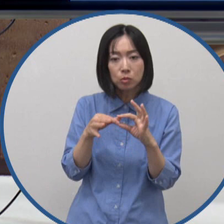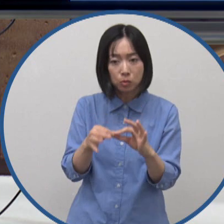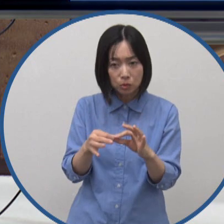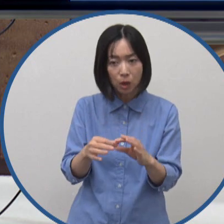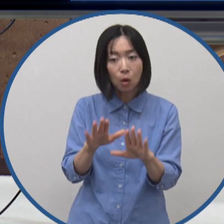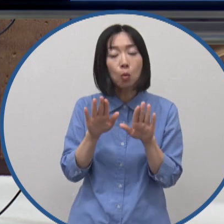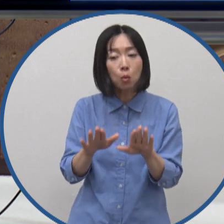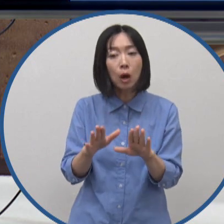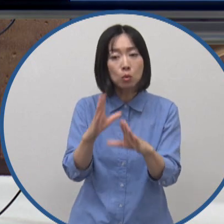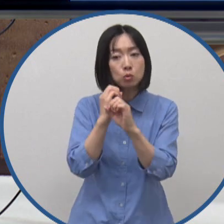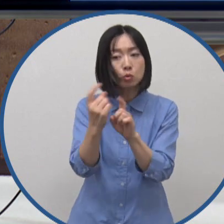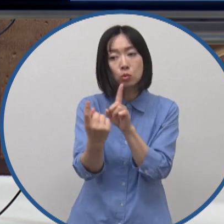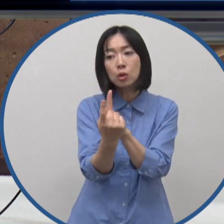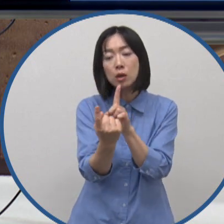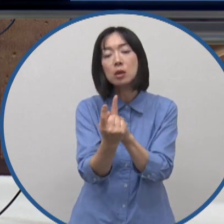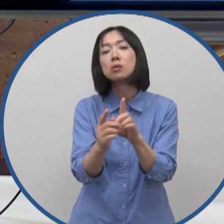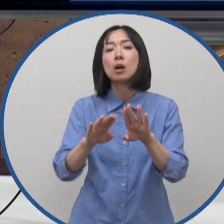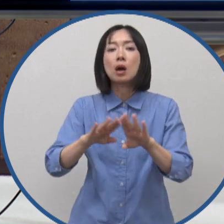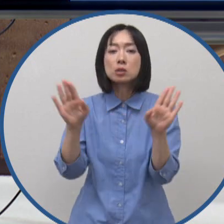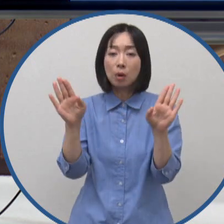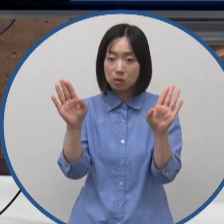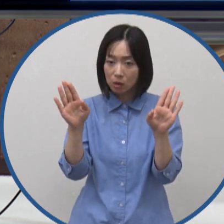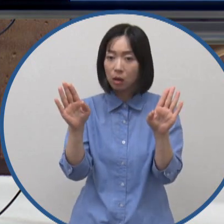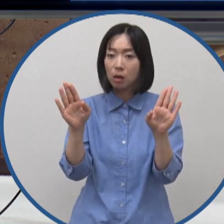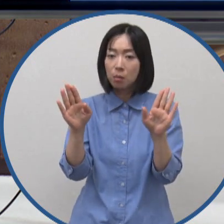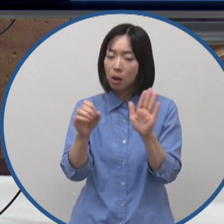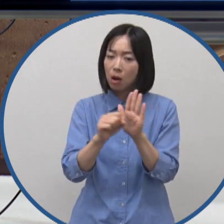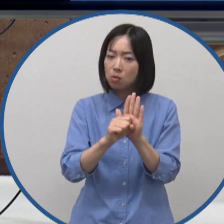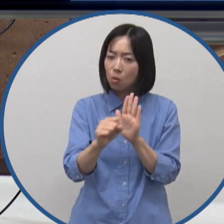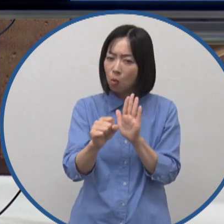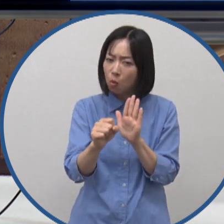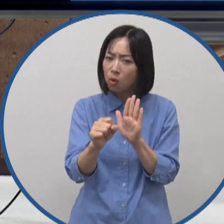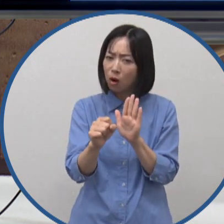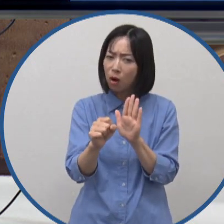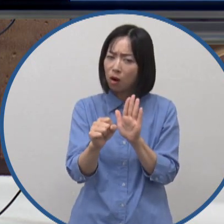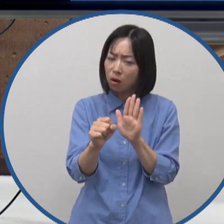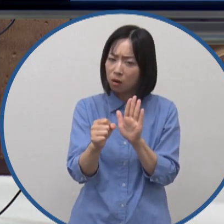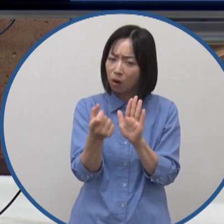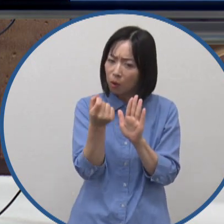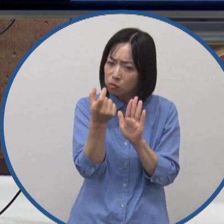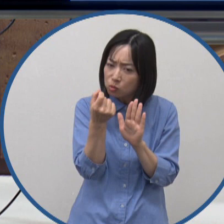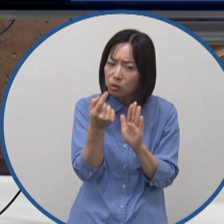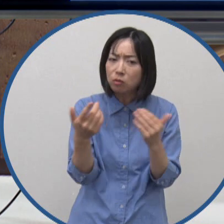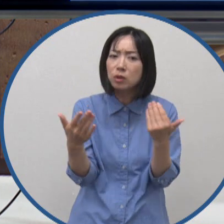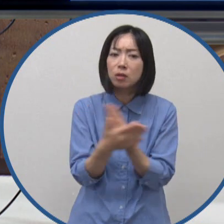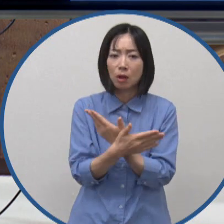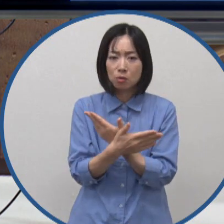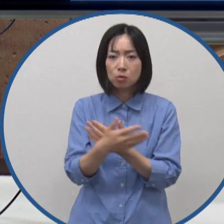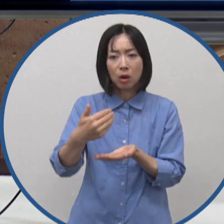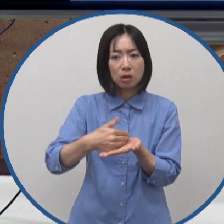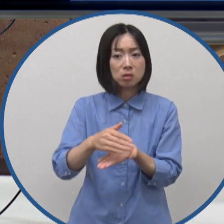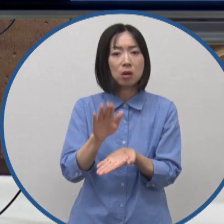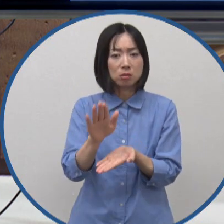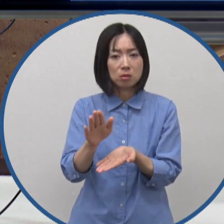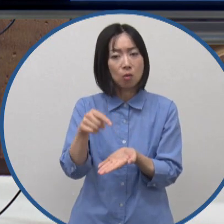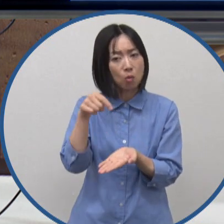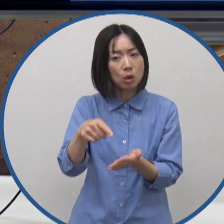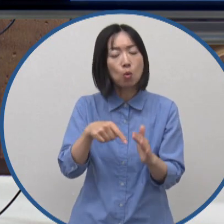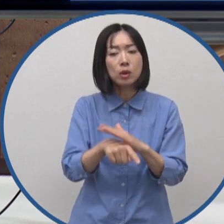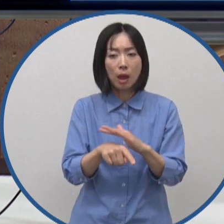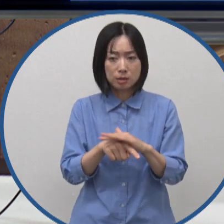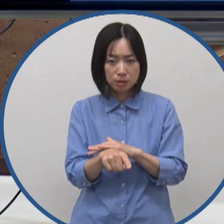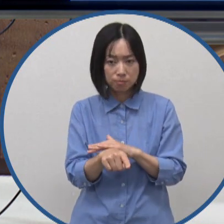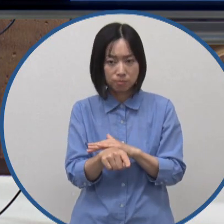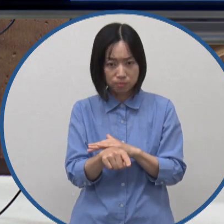対策が始まって、効果が発揮しにくくなっているというお話があったと思うんですが、これについてその要因といいます